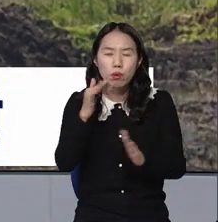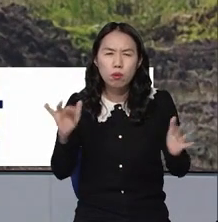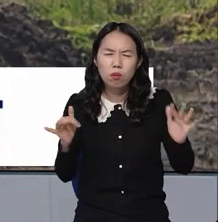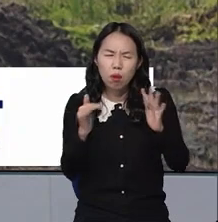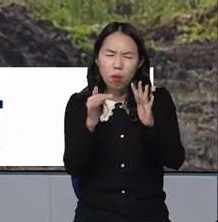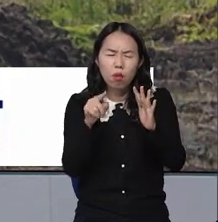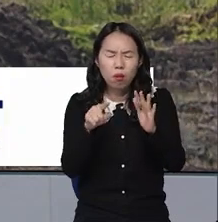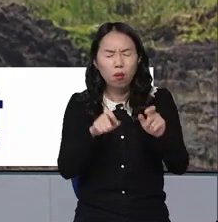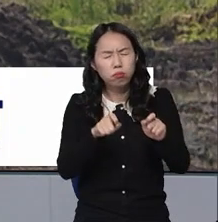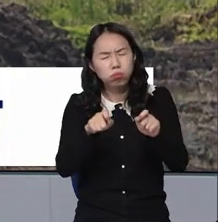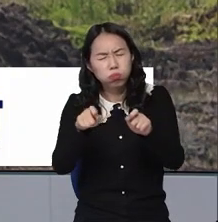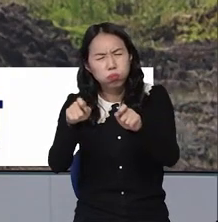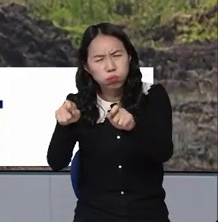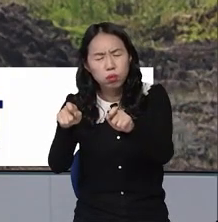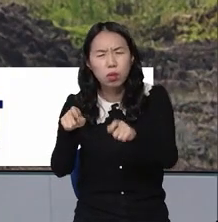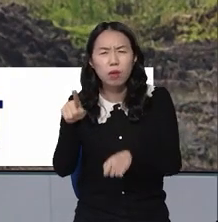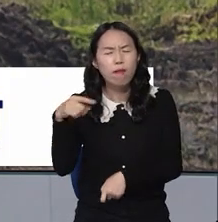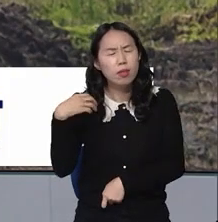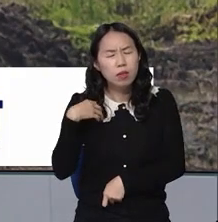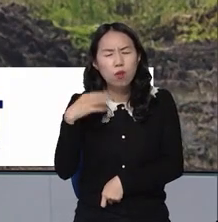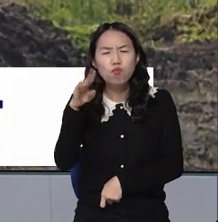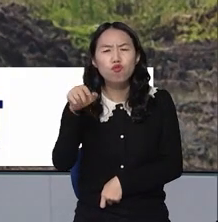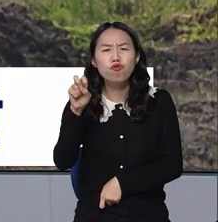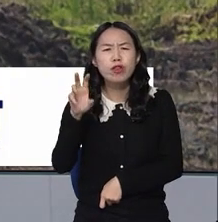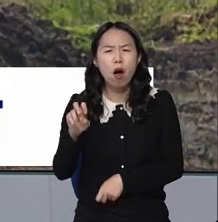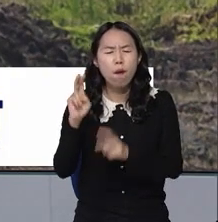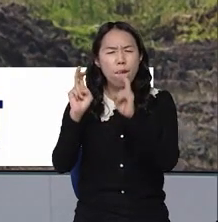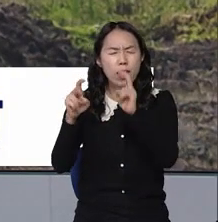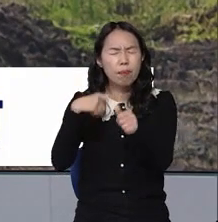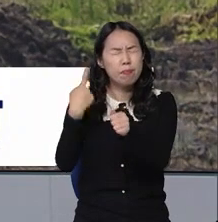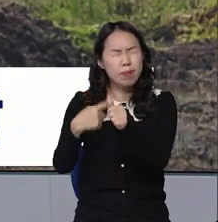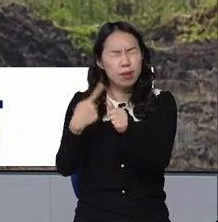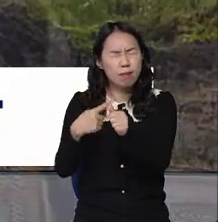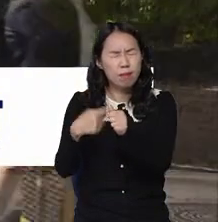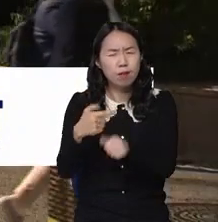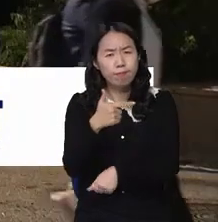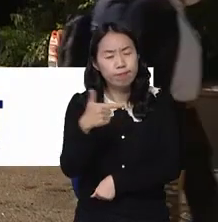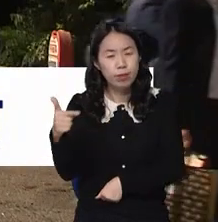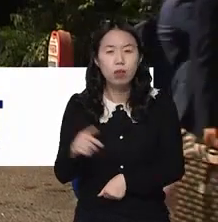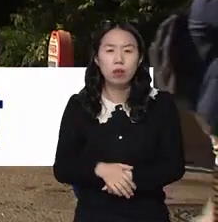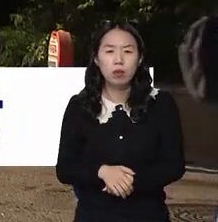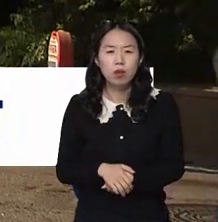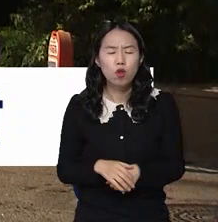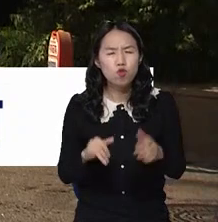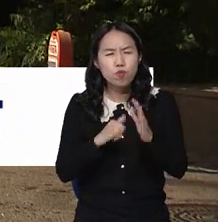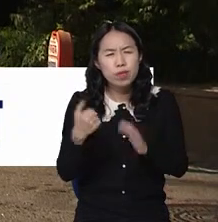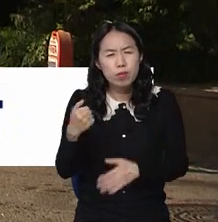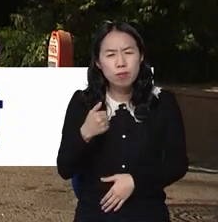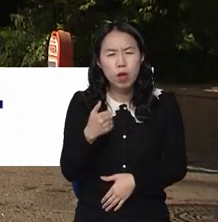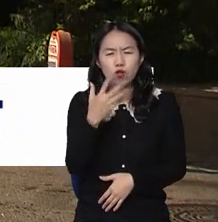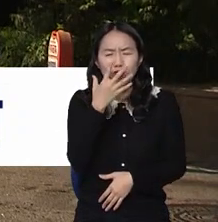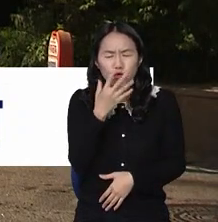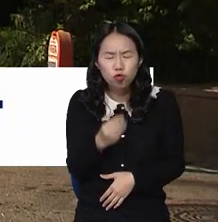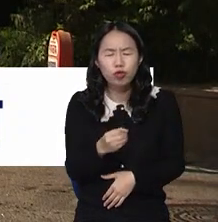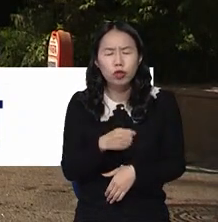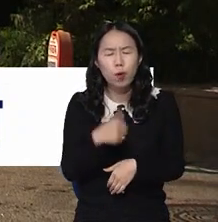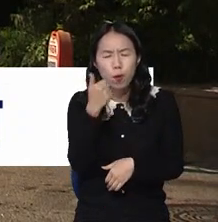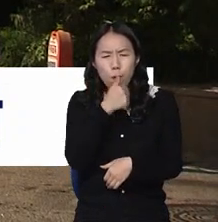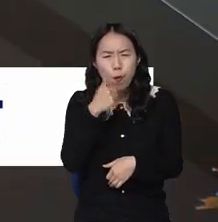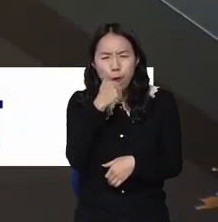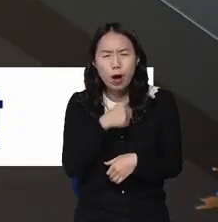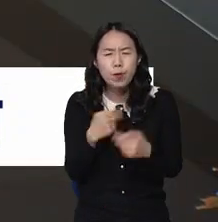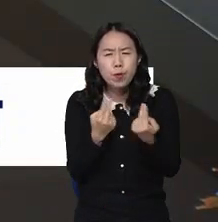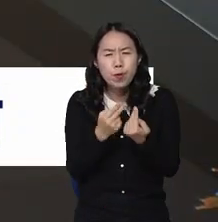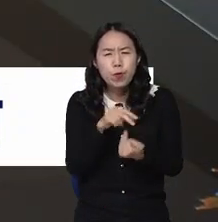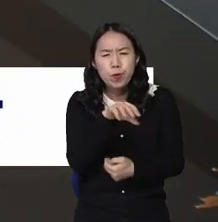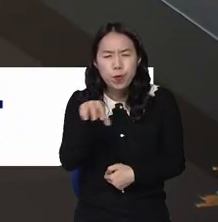못하면서 사업 시행자인 부영주택을 비판하는 목소리가 커지고 있습니다. 국민의힘 순천광양구례